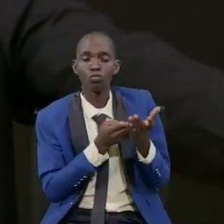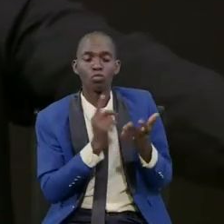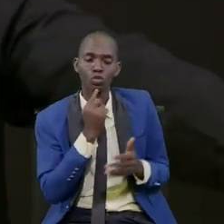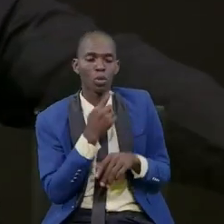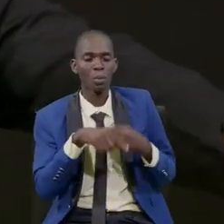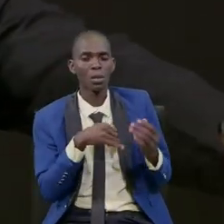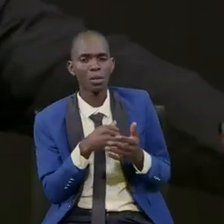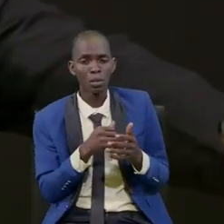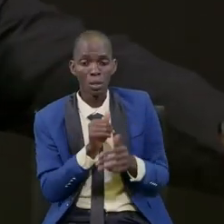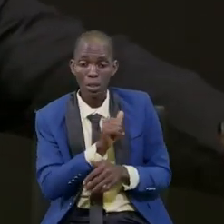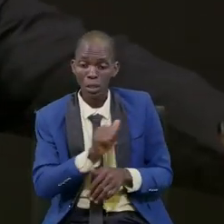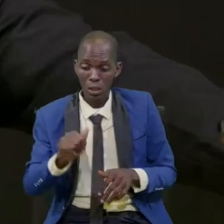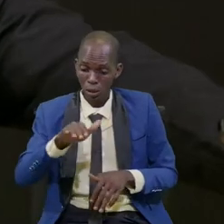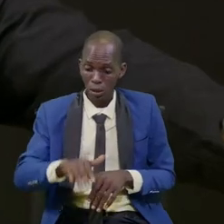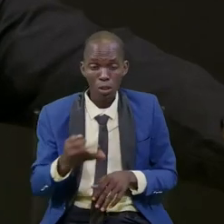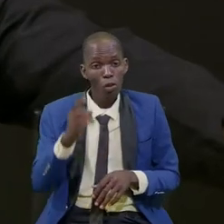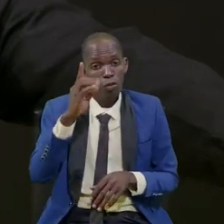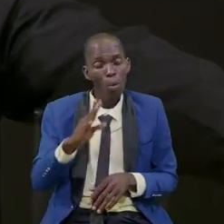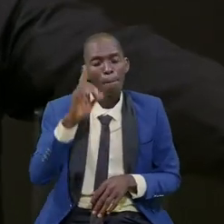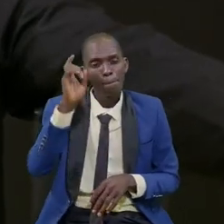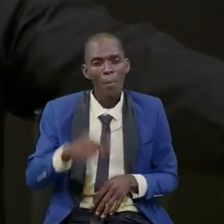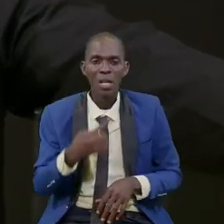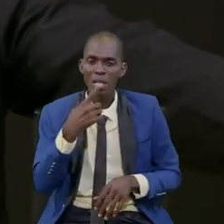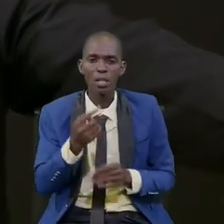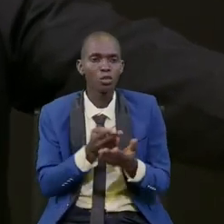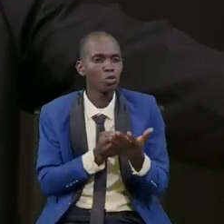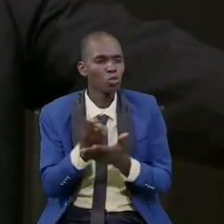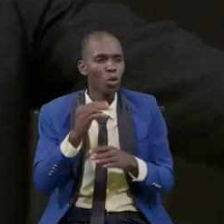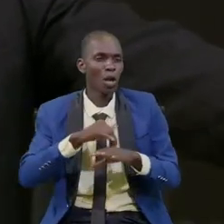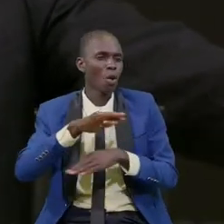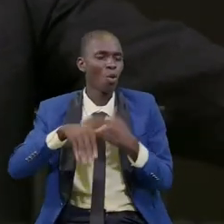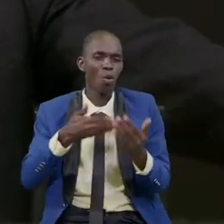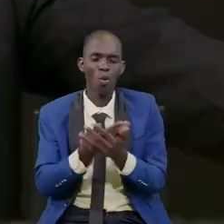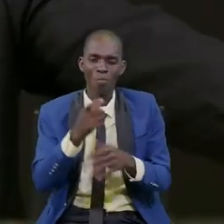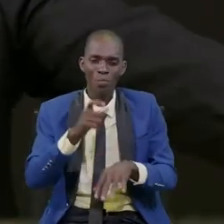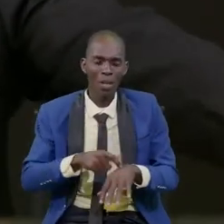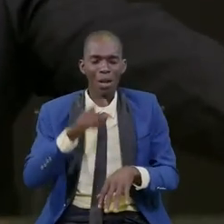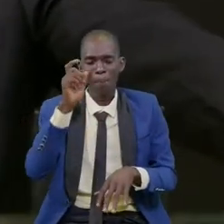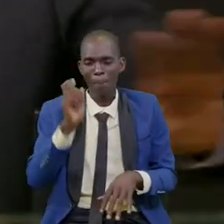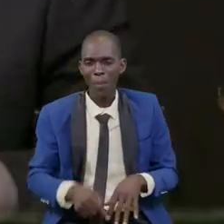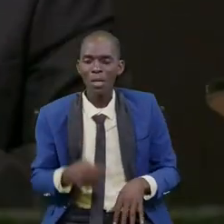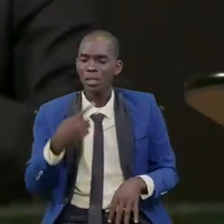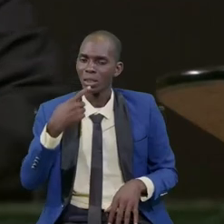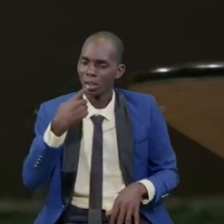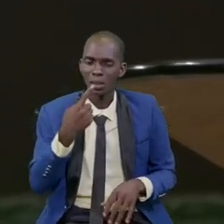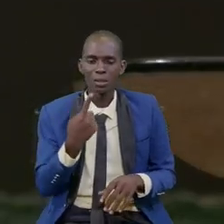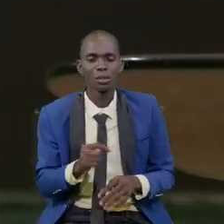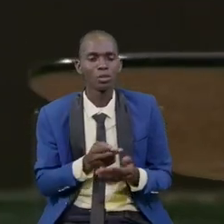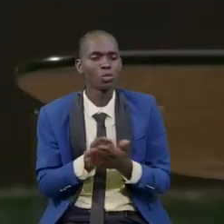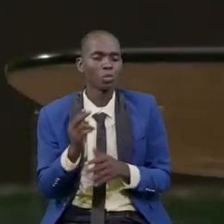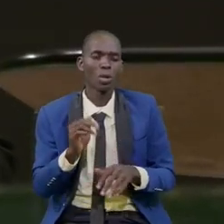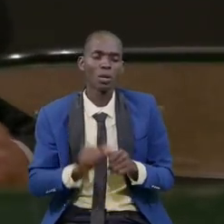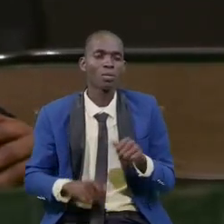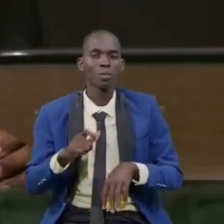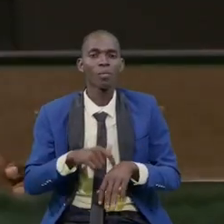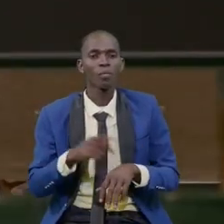de cela. Alors, un enfant de Dieu doit être sûr de ce qu'il dit et il est franc dans ses